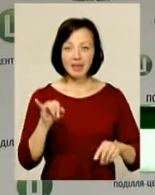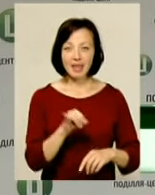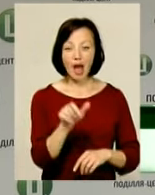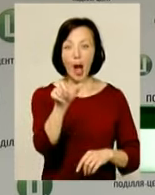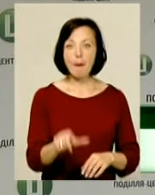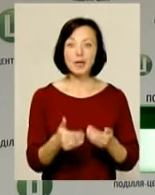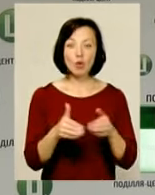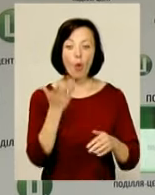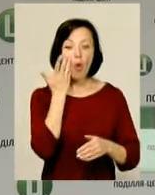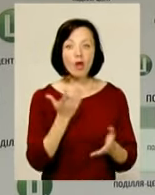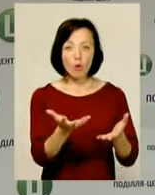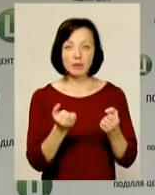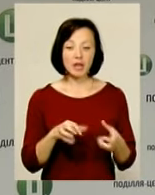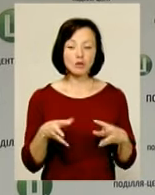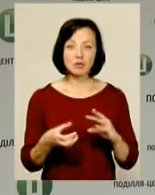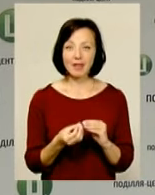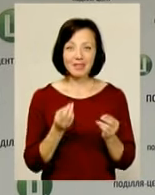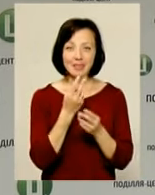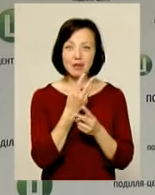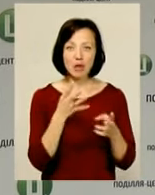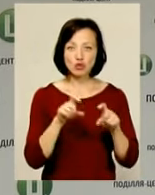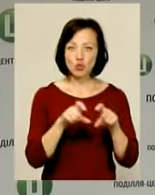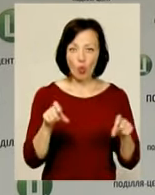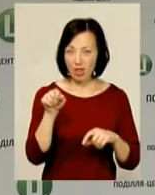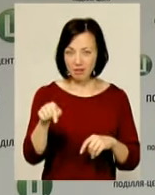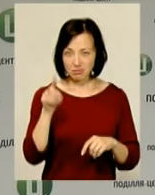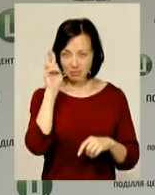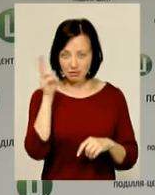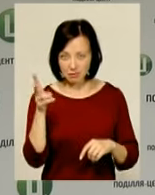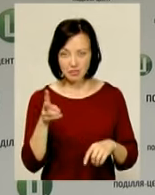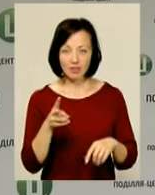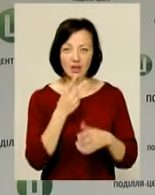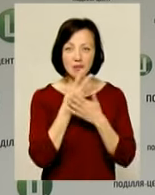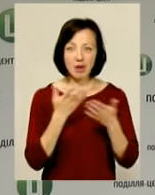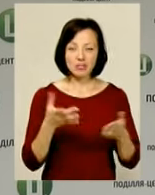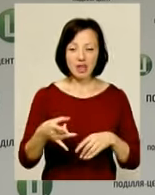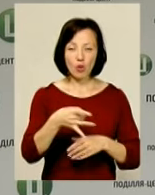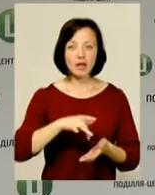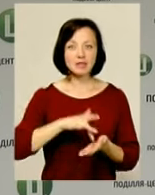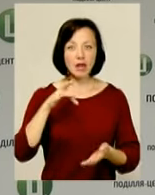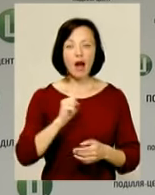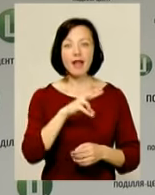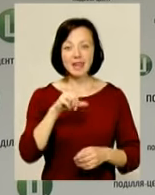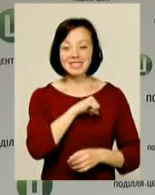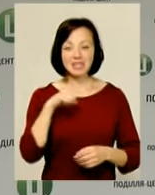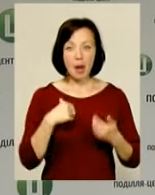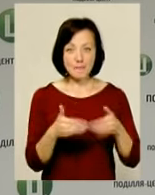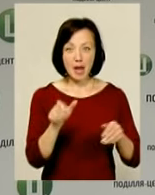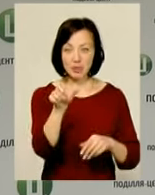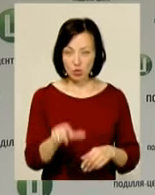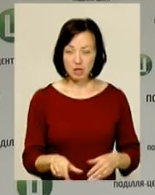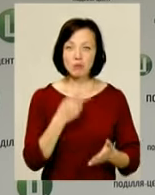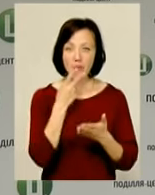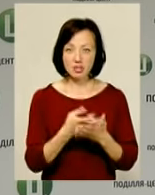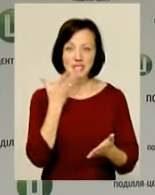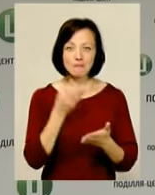коли отримує результати, не бачить їх школи, не бачить регіональні центри, але абітурієнт бачить